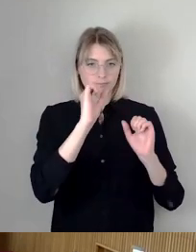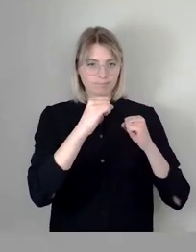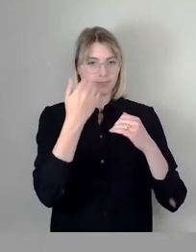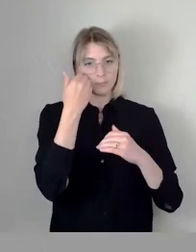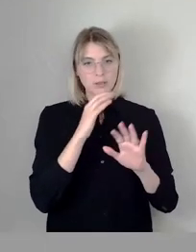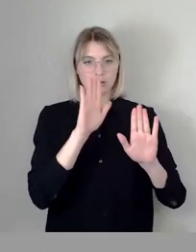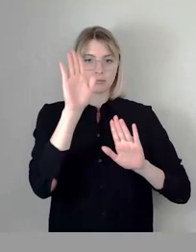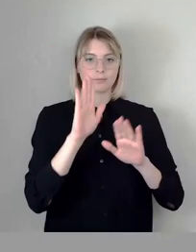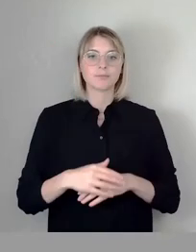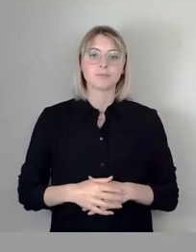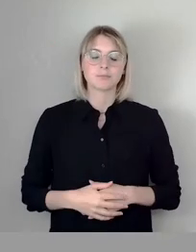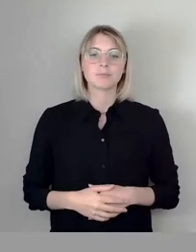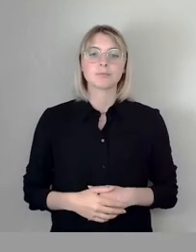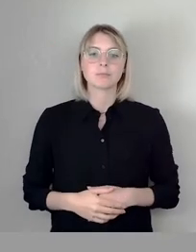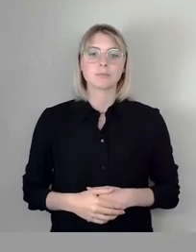das Stimmzeichen.